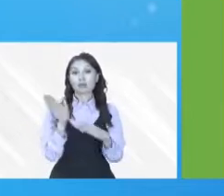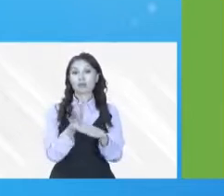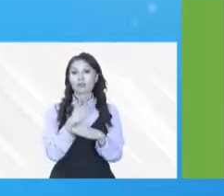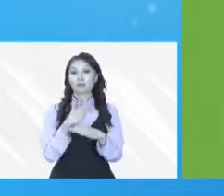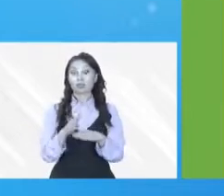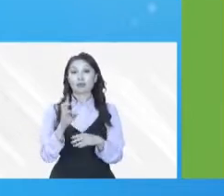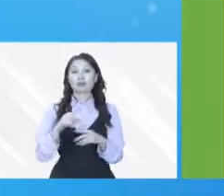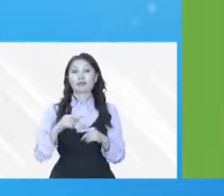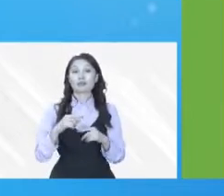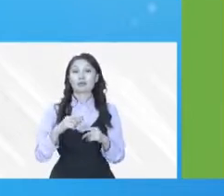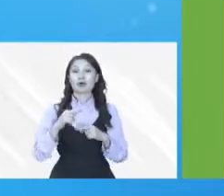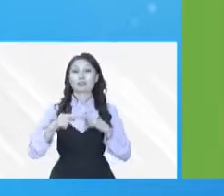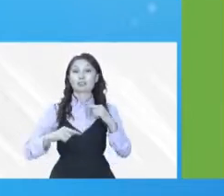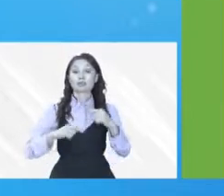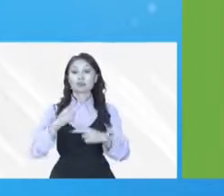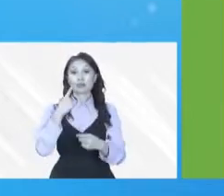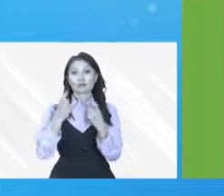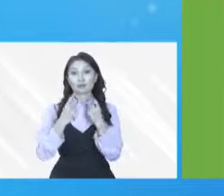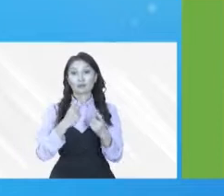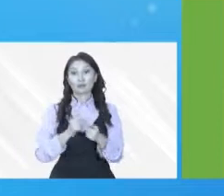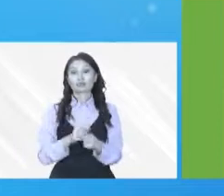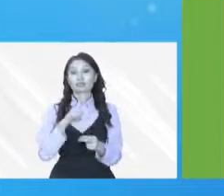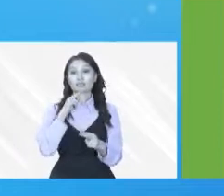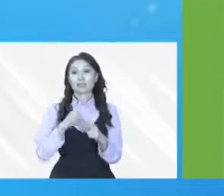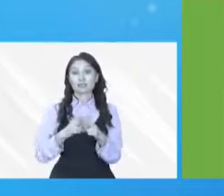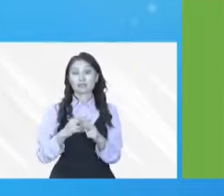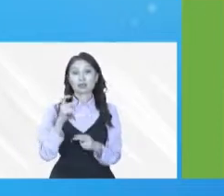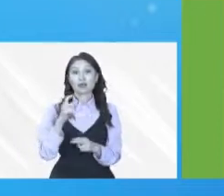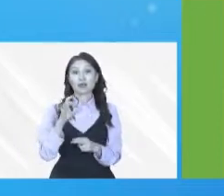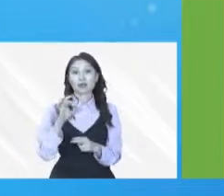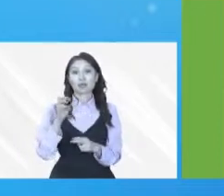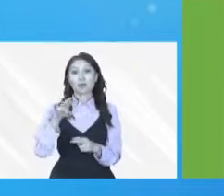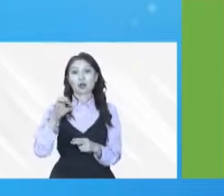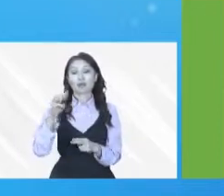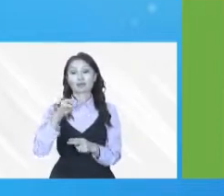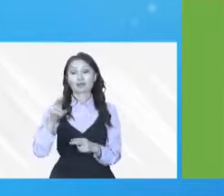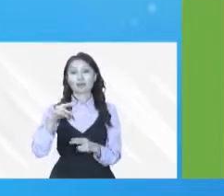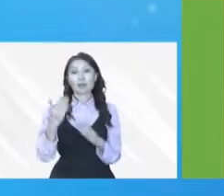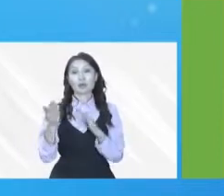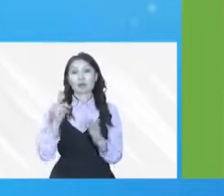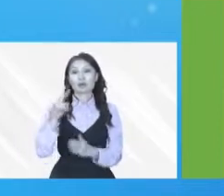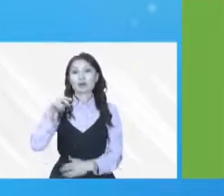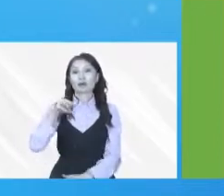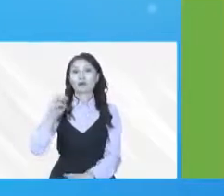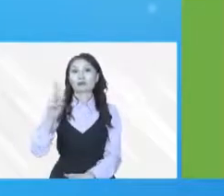распределение наследственной информации сестринских хроматид между клетками.